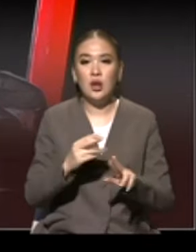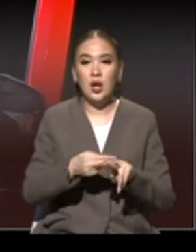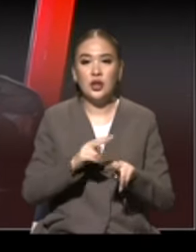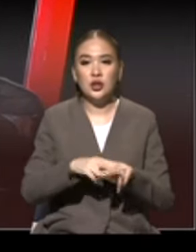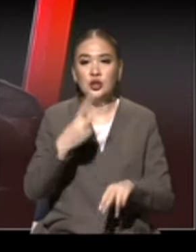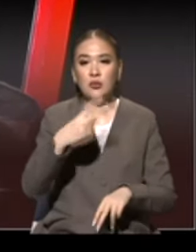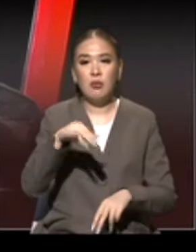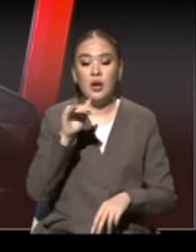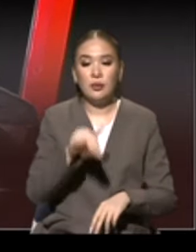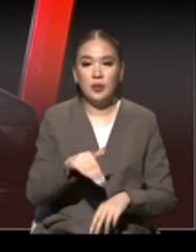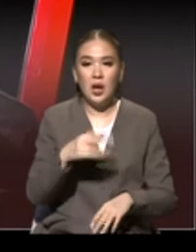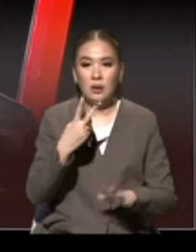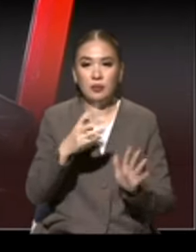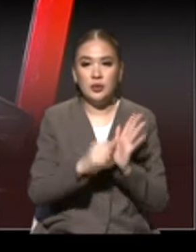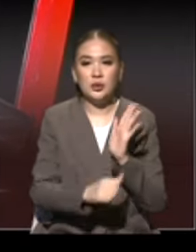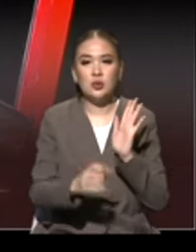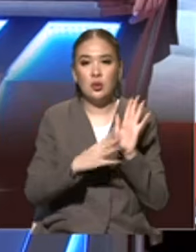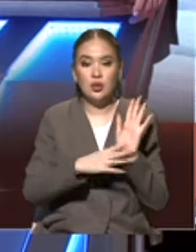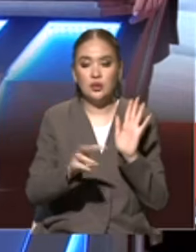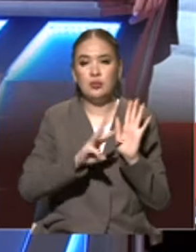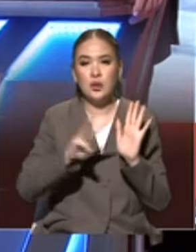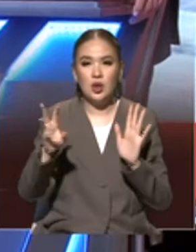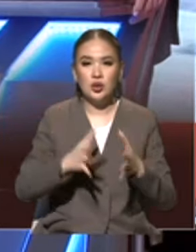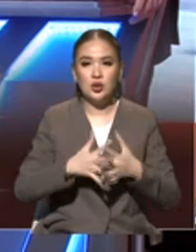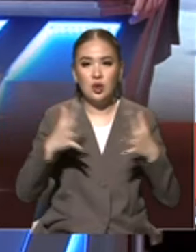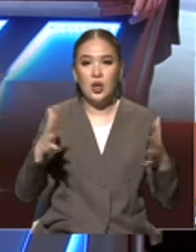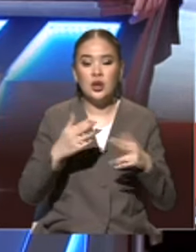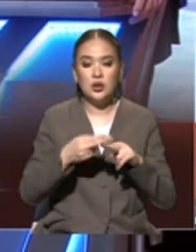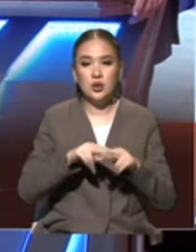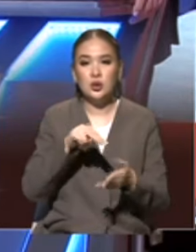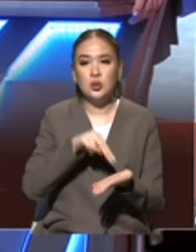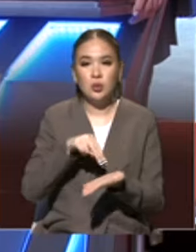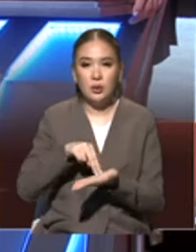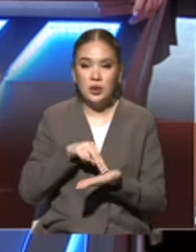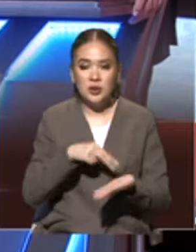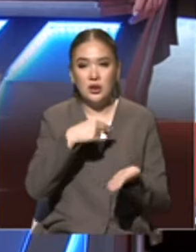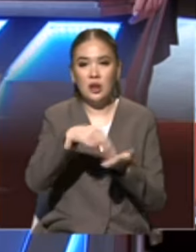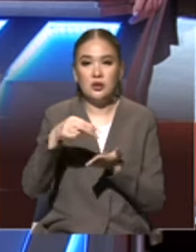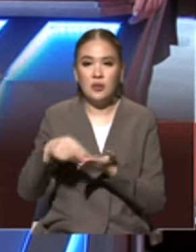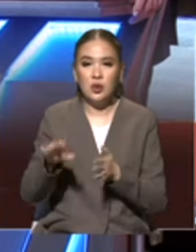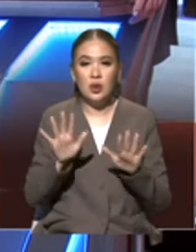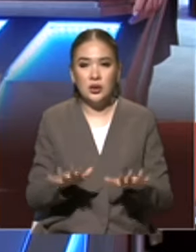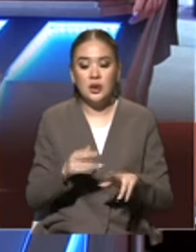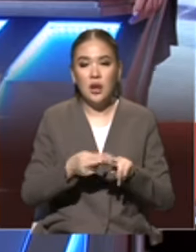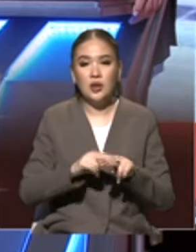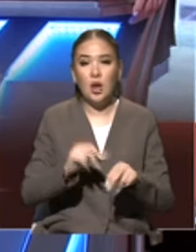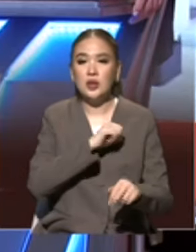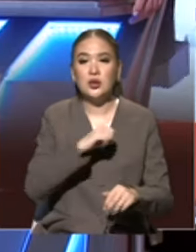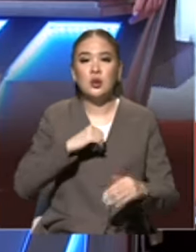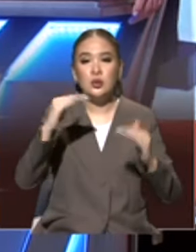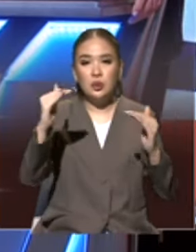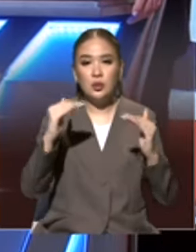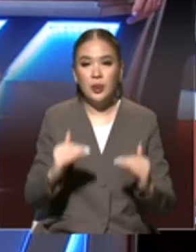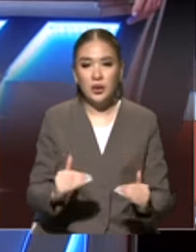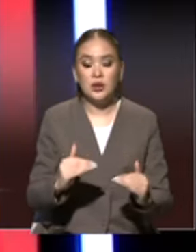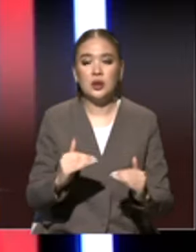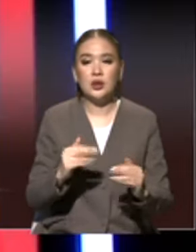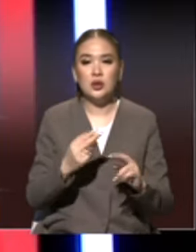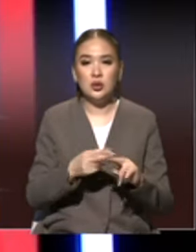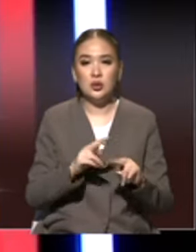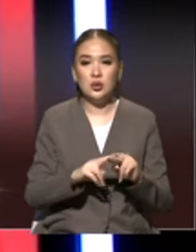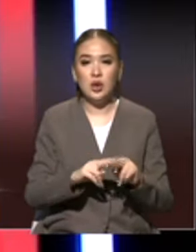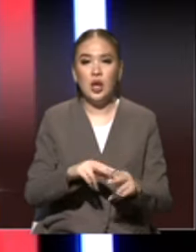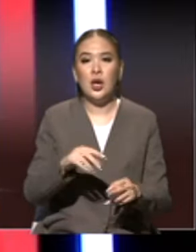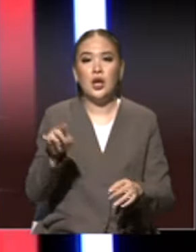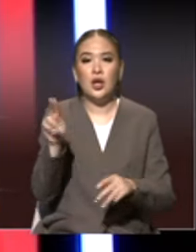мың емес 69 миллион теңгеден жоғары суммадағы сатып алуларға ғана. Одан төменгі суммада көбінде